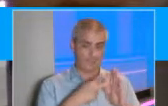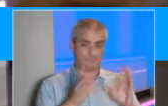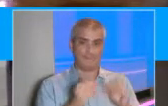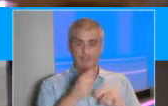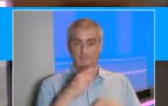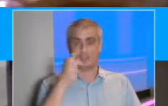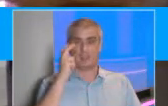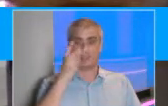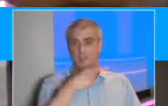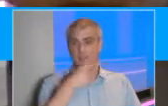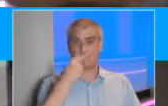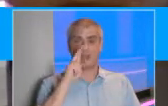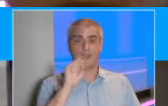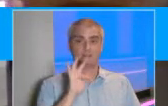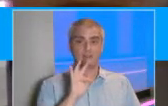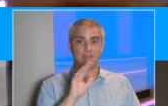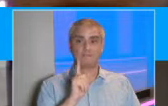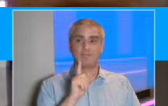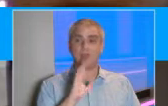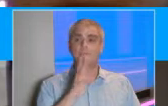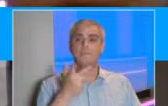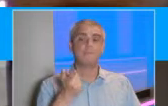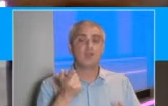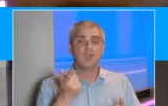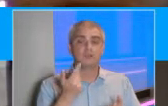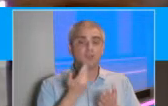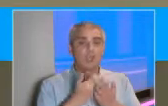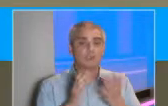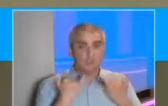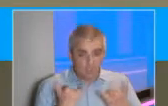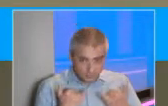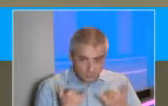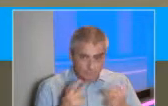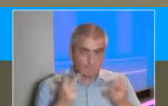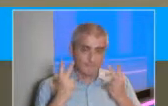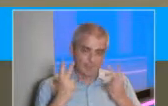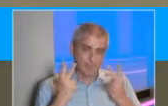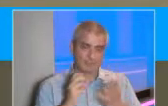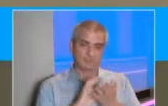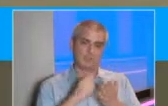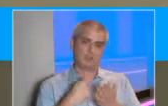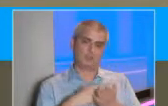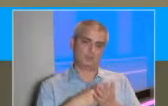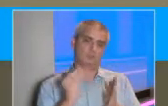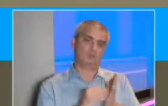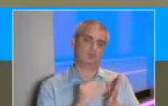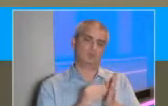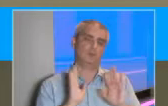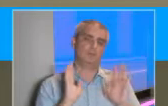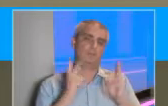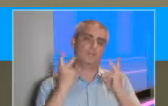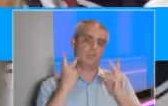עם גלנט. אבל שוב, מה שחסר להם כרגע זה בעיקר את האוצר, זה מה שהם צריכים, זה קורה